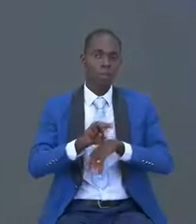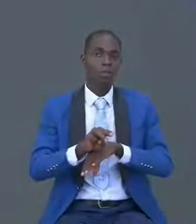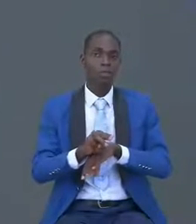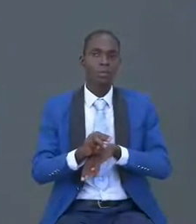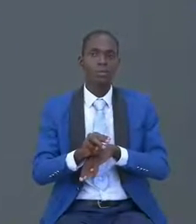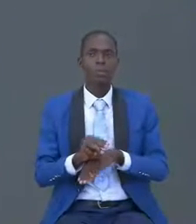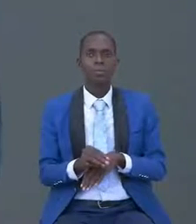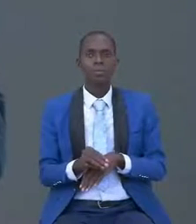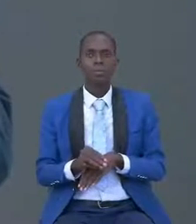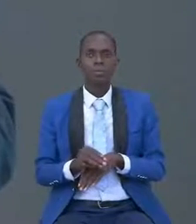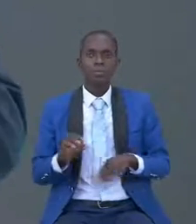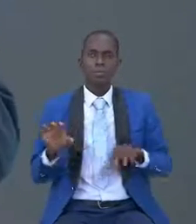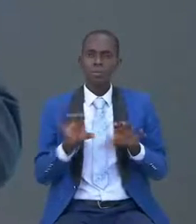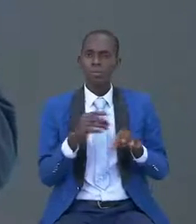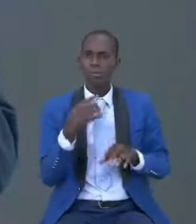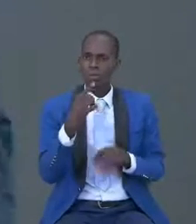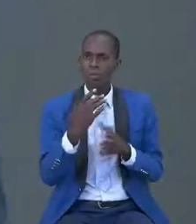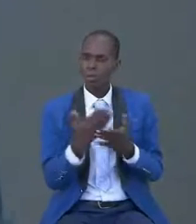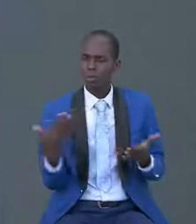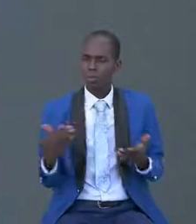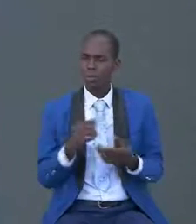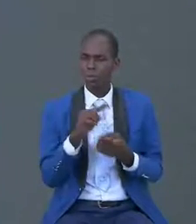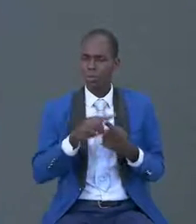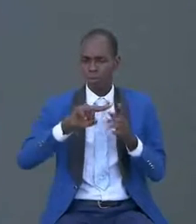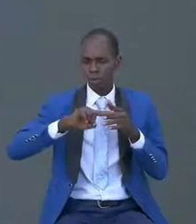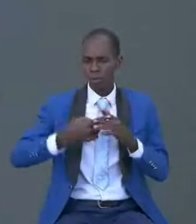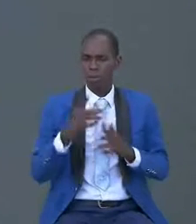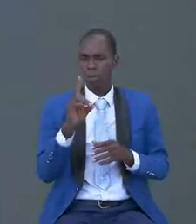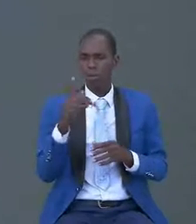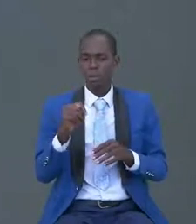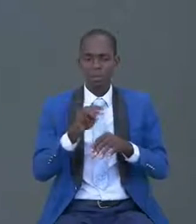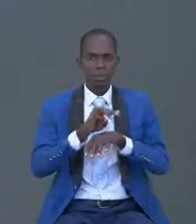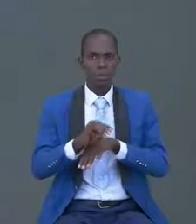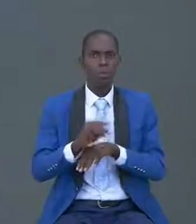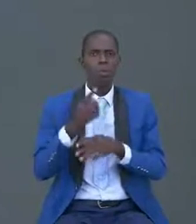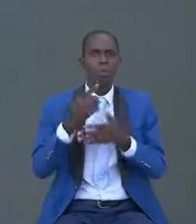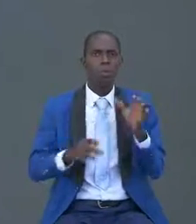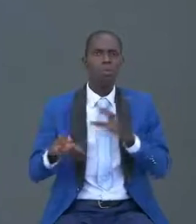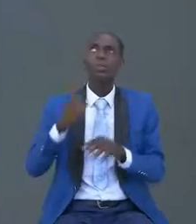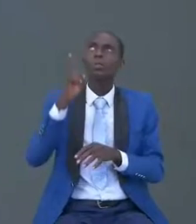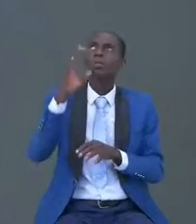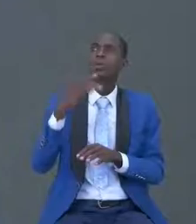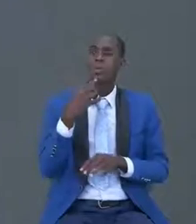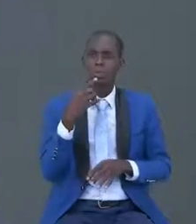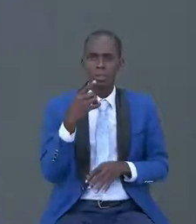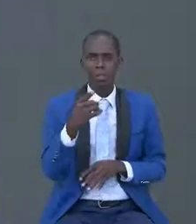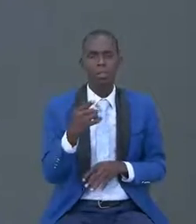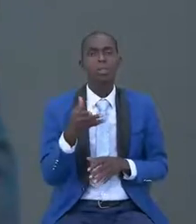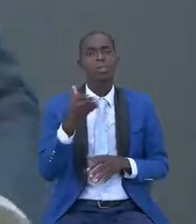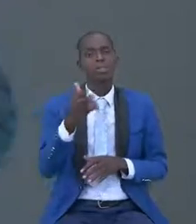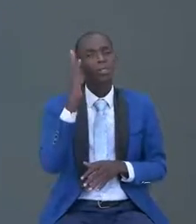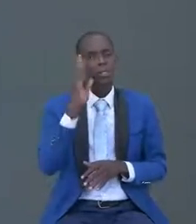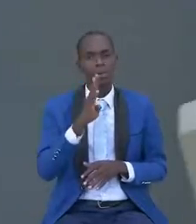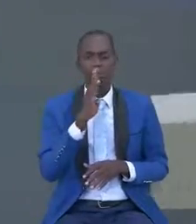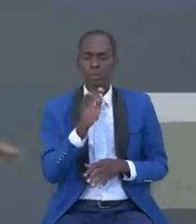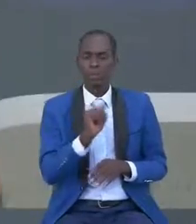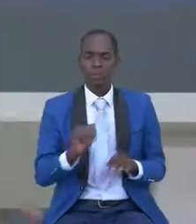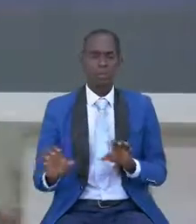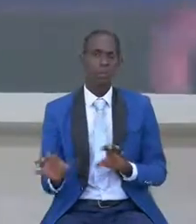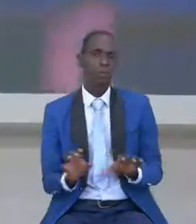est-ce que Dieu t'a dit quelque chose? Quand tu as commencé le ministère, qu'est-ce qu'il t'a dit? Il y aura l'accomplissement. Comme